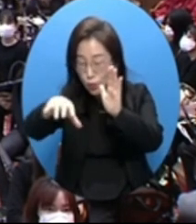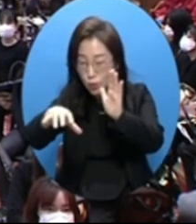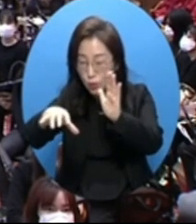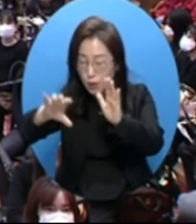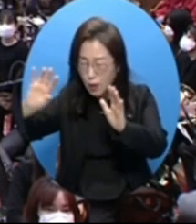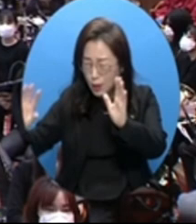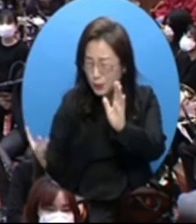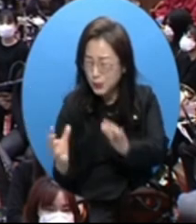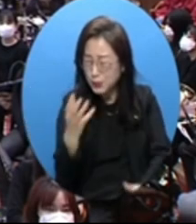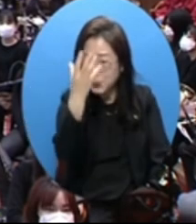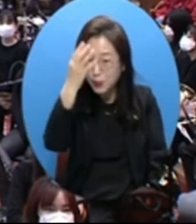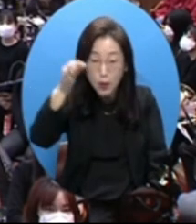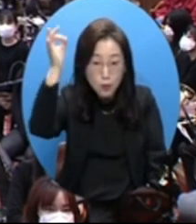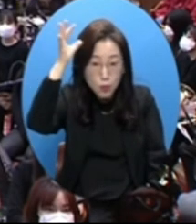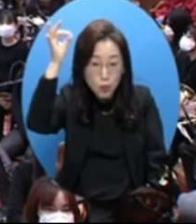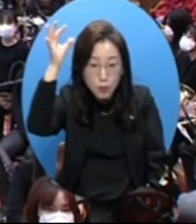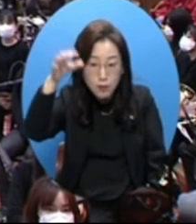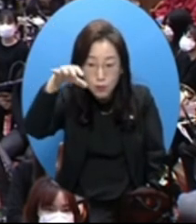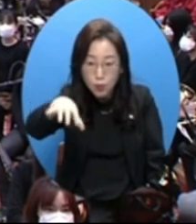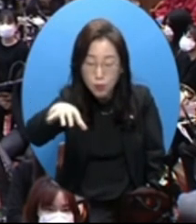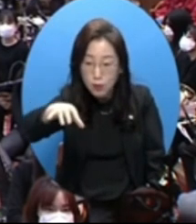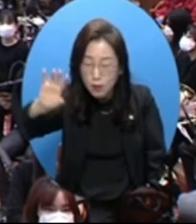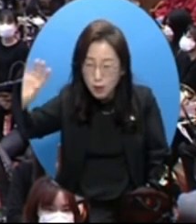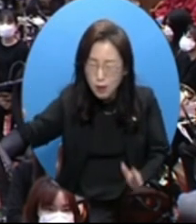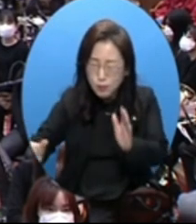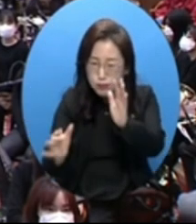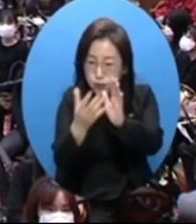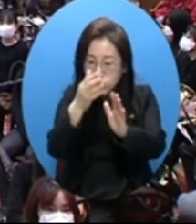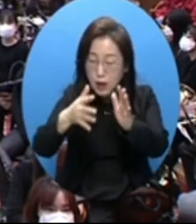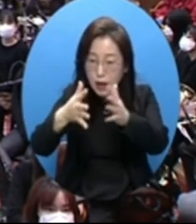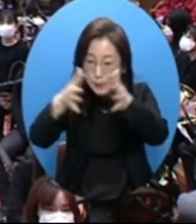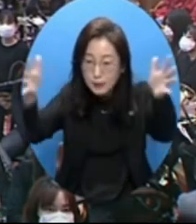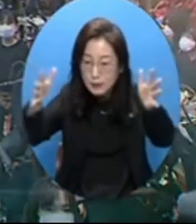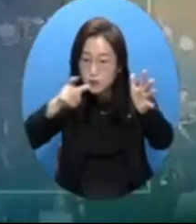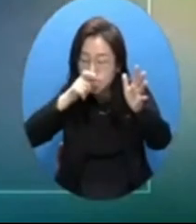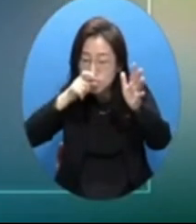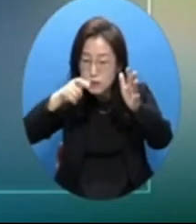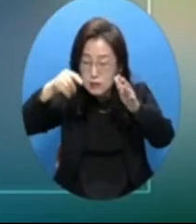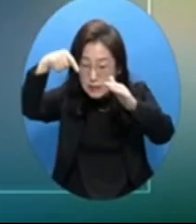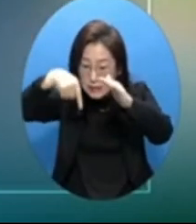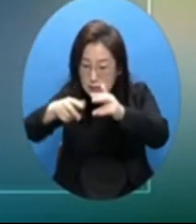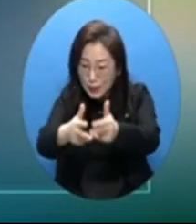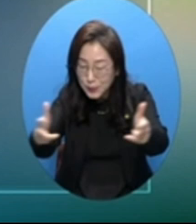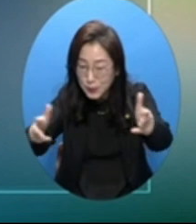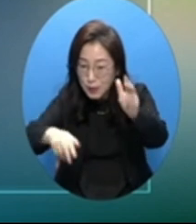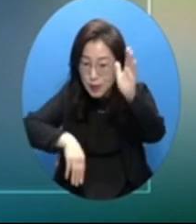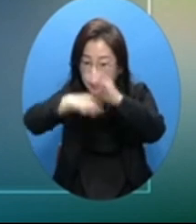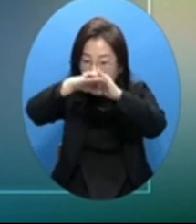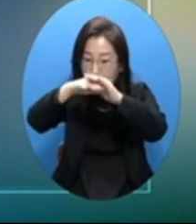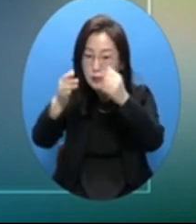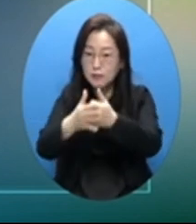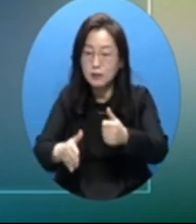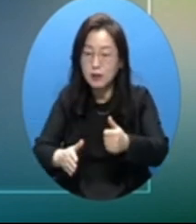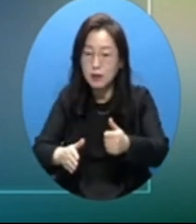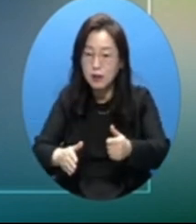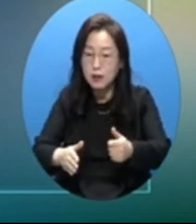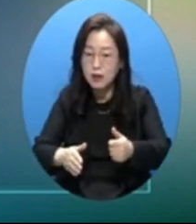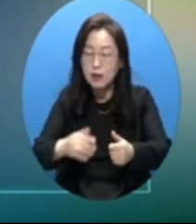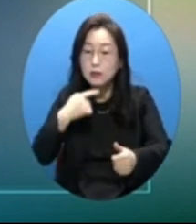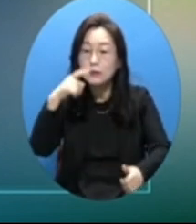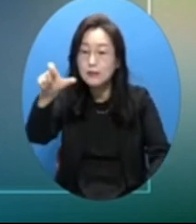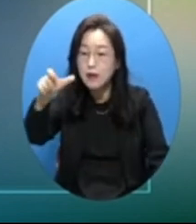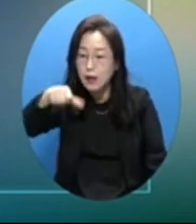아파트 지하 주차장에 물바다가 된 사건을 아실 것입니다 그때 늦둥이 아들 15살 나라 아들을 잃은 어머니